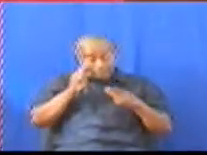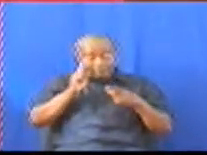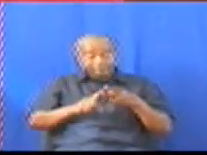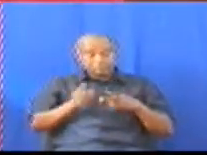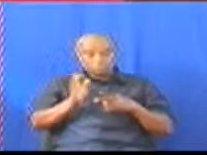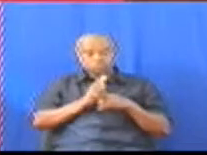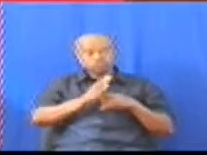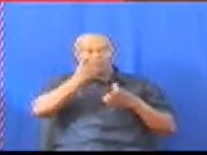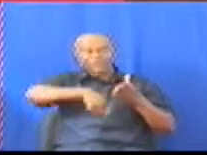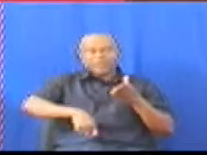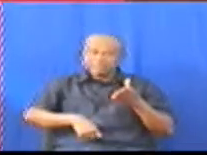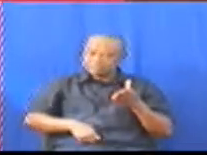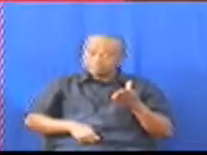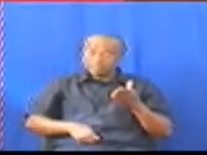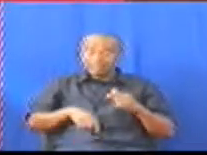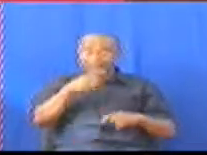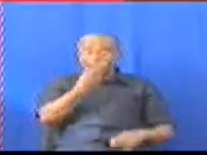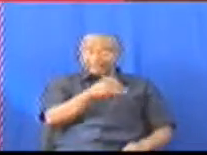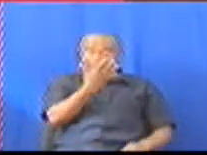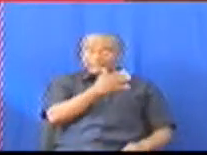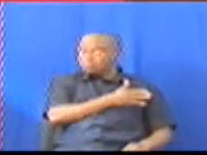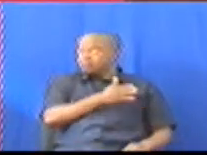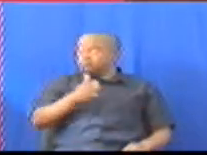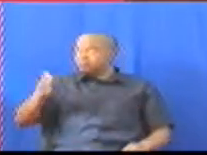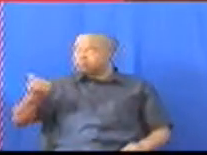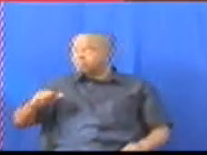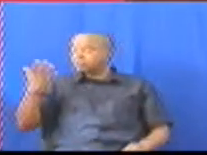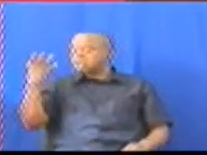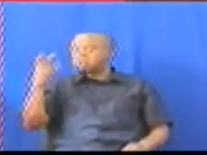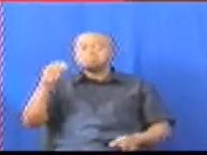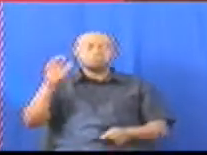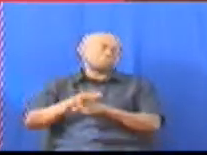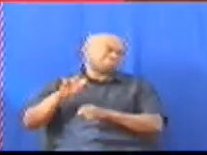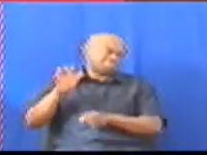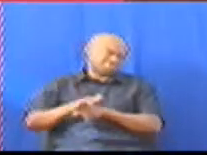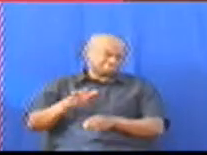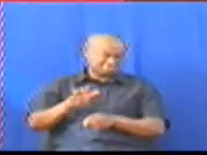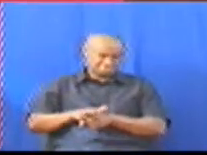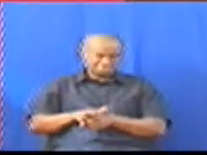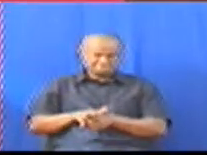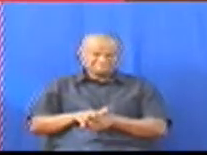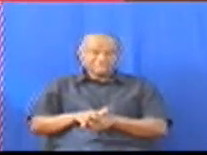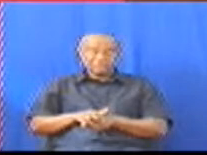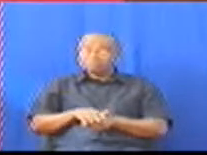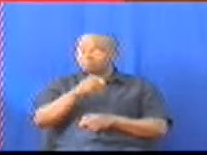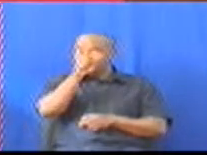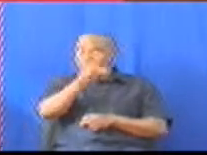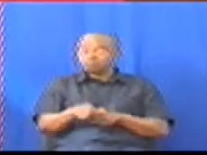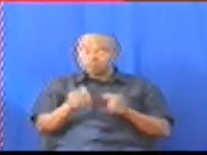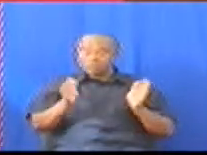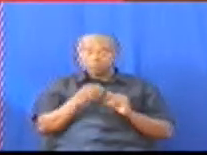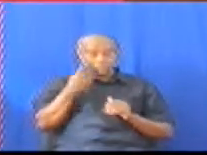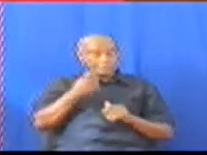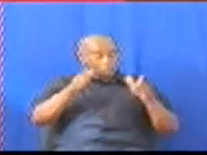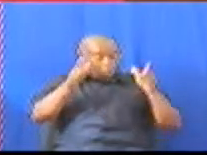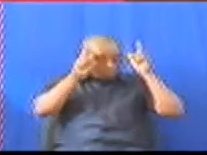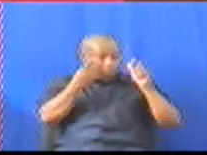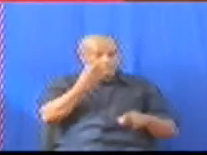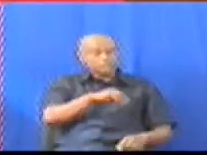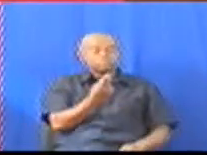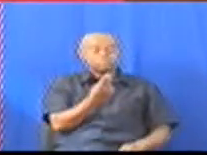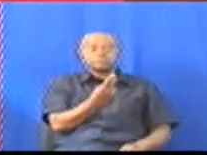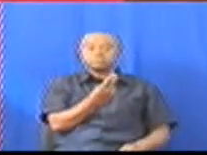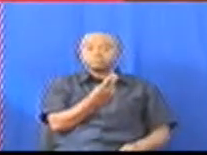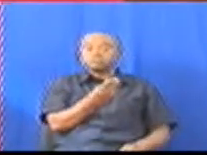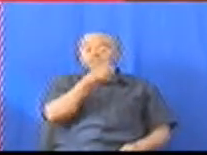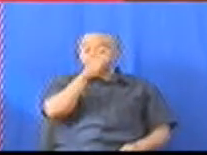zilizowekwa kutoka 500,000 mpaka 5,000,000. Ni hela nyingi sana, ni hela nyingi sana kwa mfugaji, kwa sababu ukiangalia bei ya ng'ombe ni 200,000. Kwa hiyo mtu